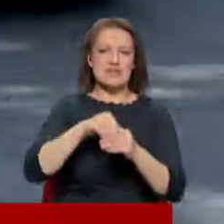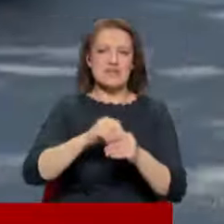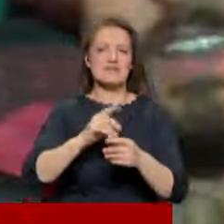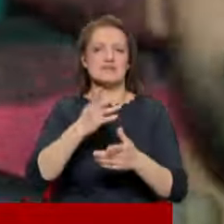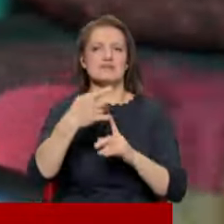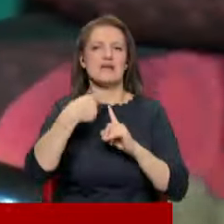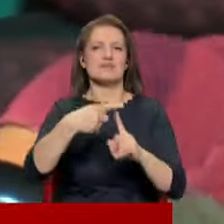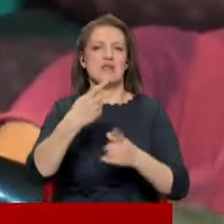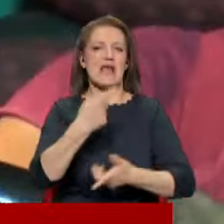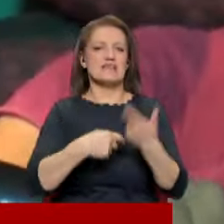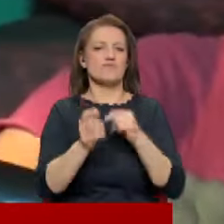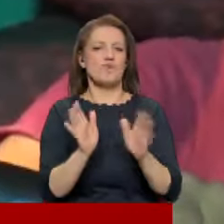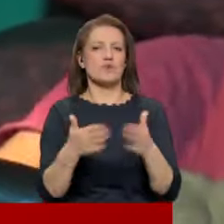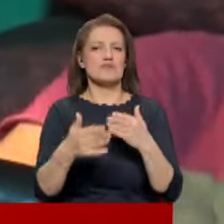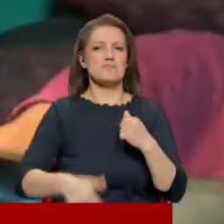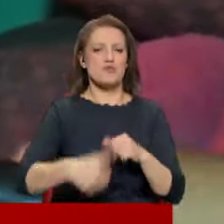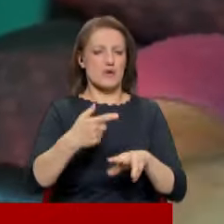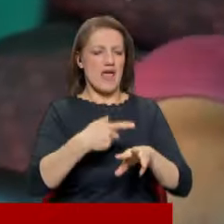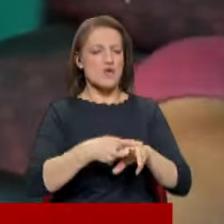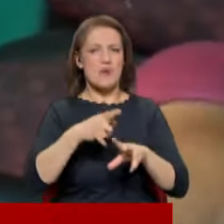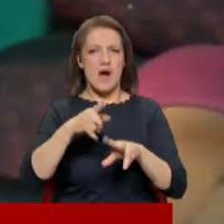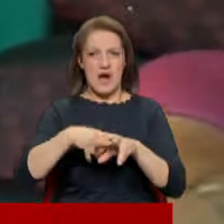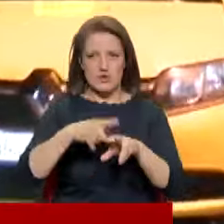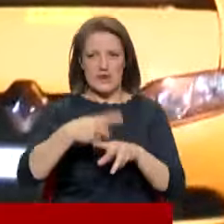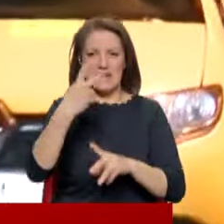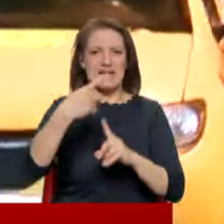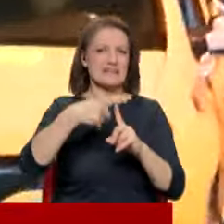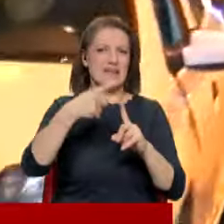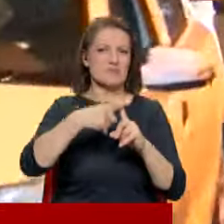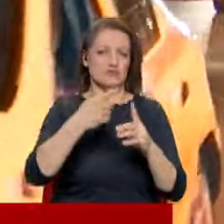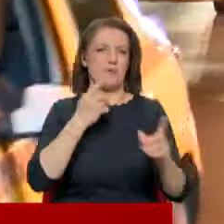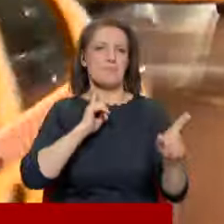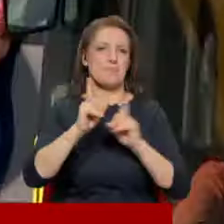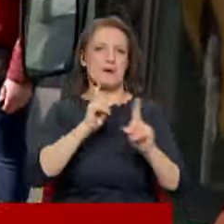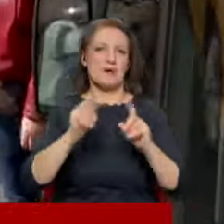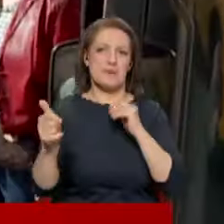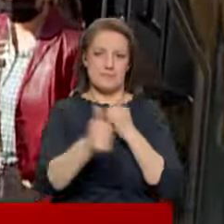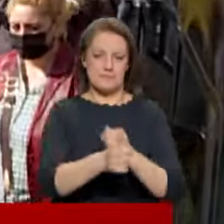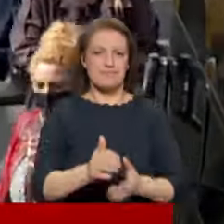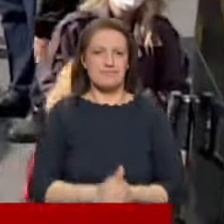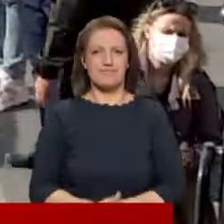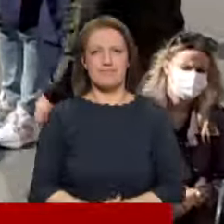İstanbul Taksiciler Esnaf Odası Başkanı Eyüp Aksu 2 Temmuz'da hakim karşısına çıkacak.